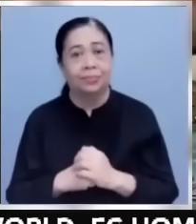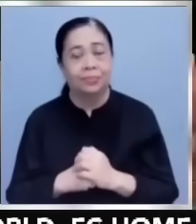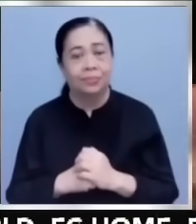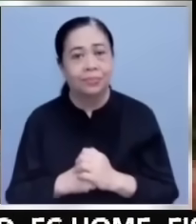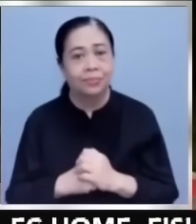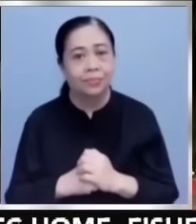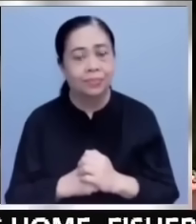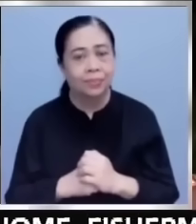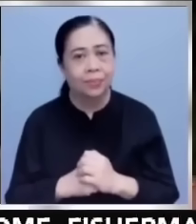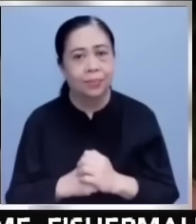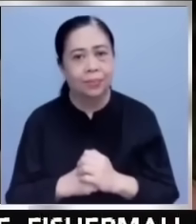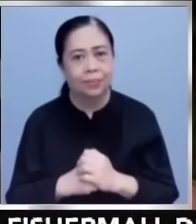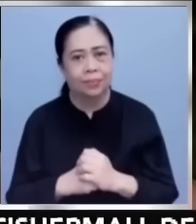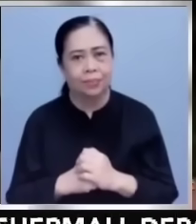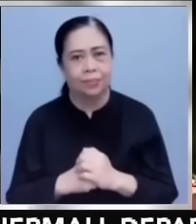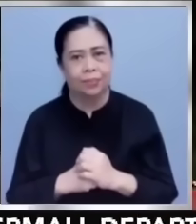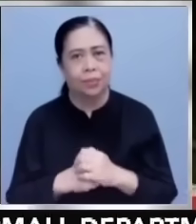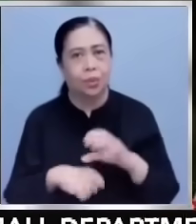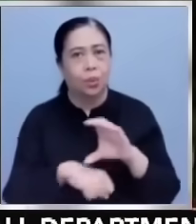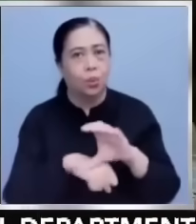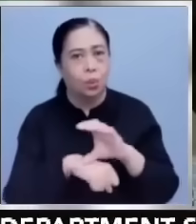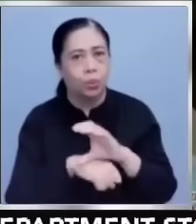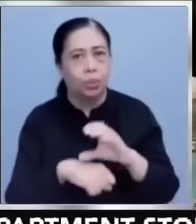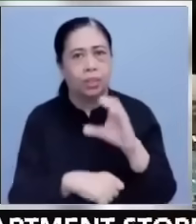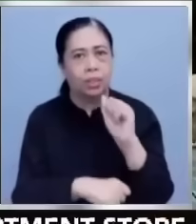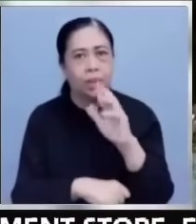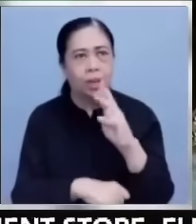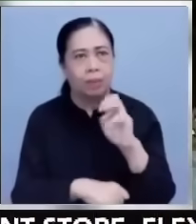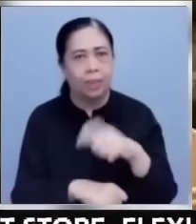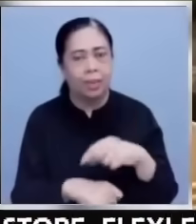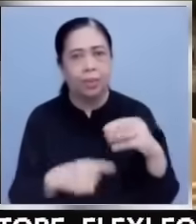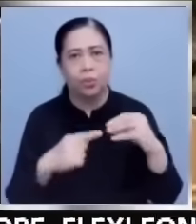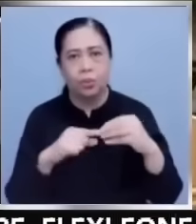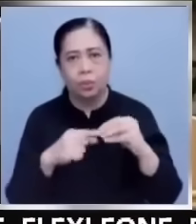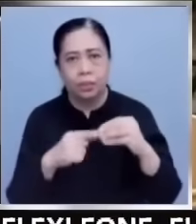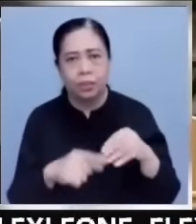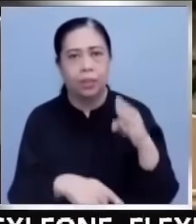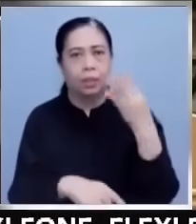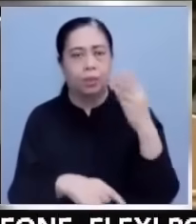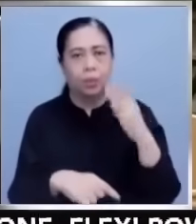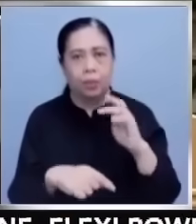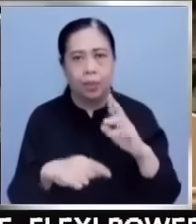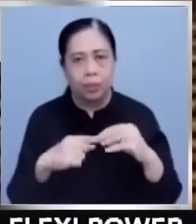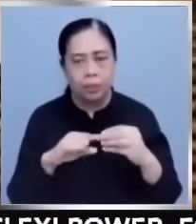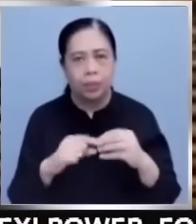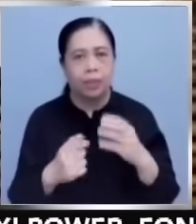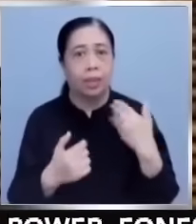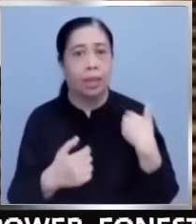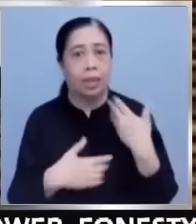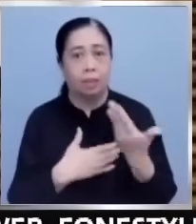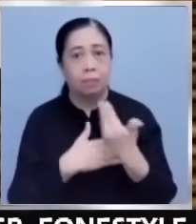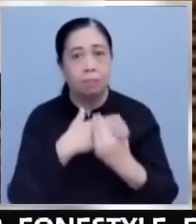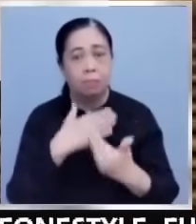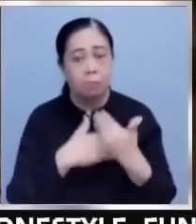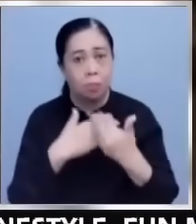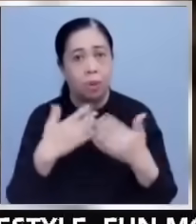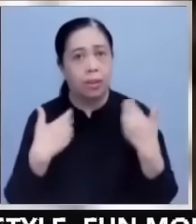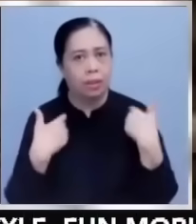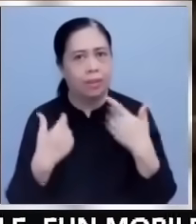ma'am, chocolate, caramel, strawberry, blueberry, at saka OB po. May mga bread and pastries ding masarap sabayan ang